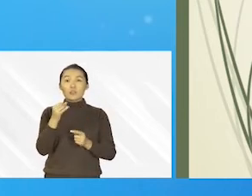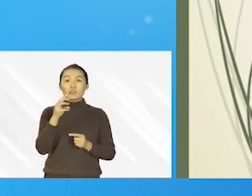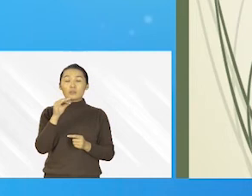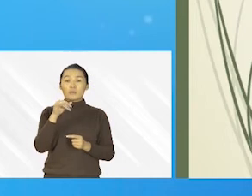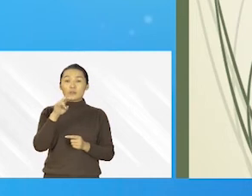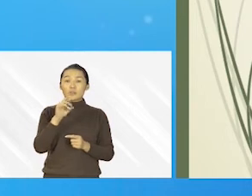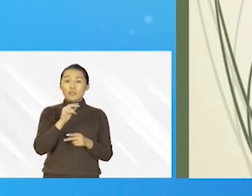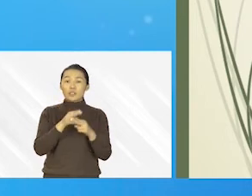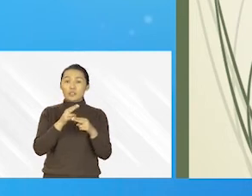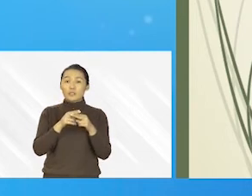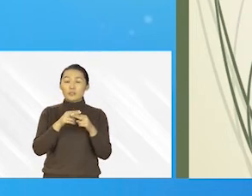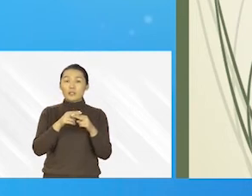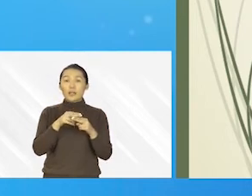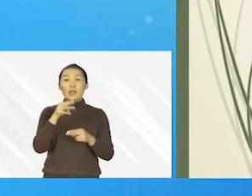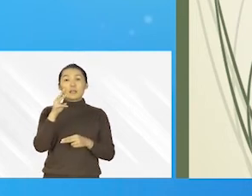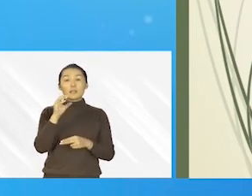железы – тироксин.